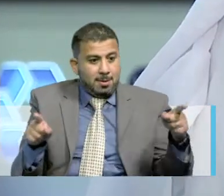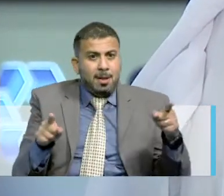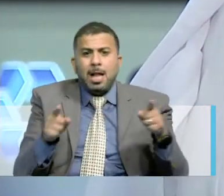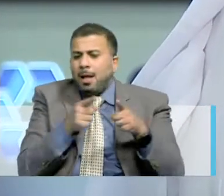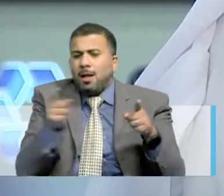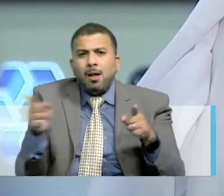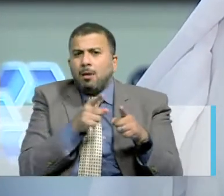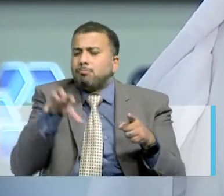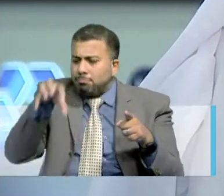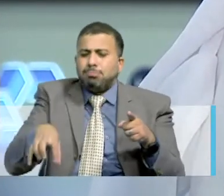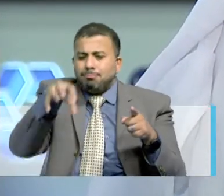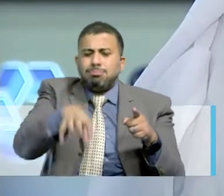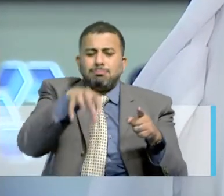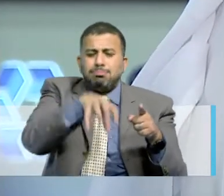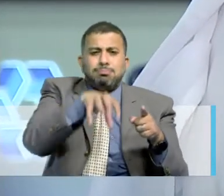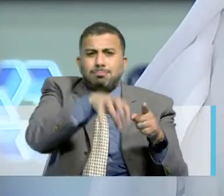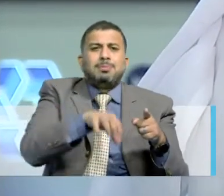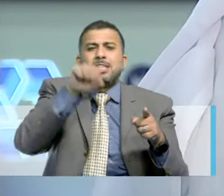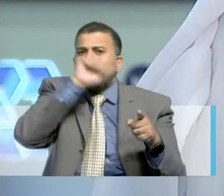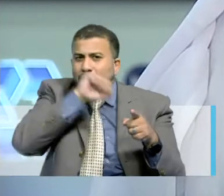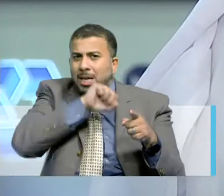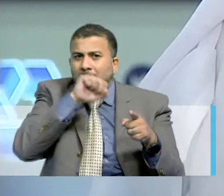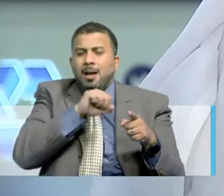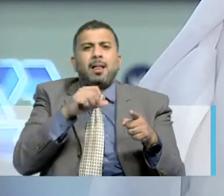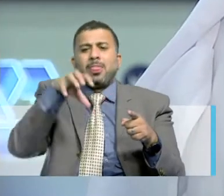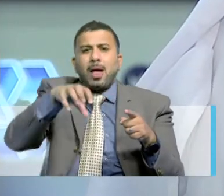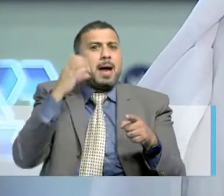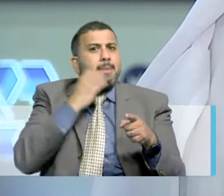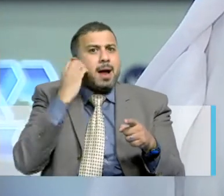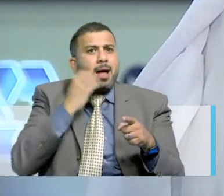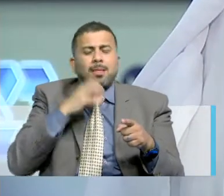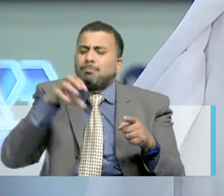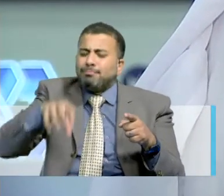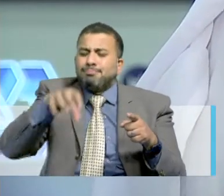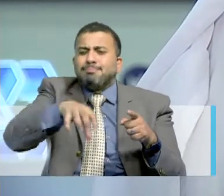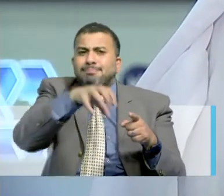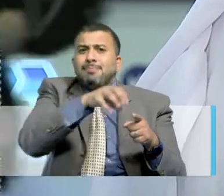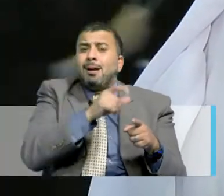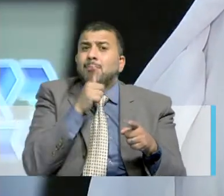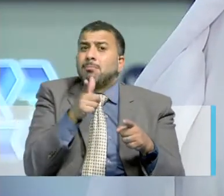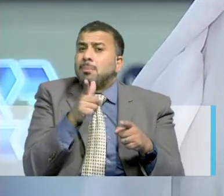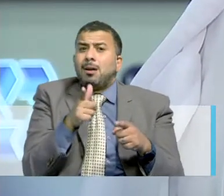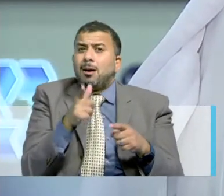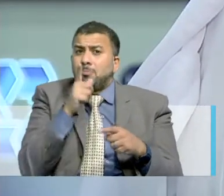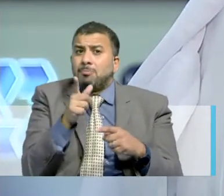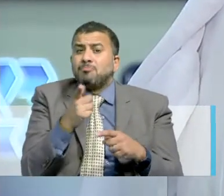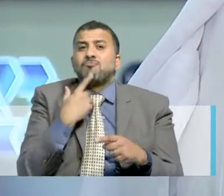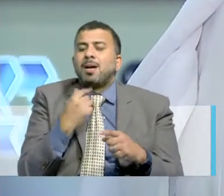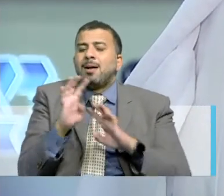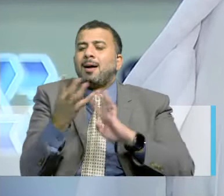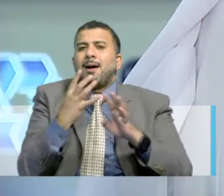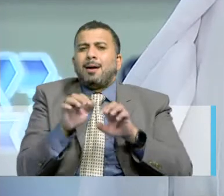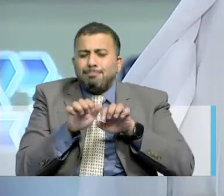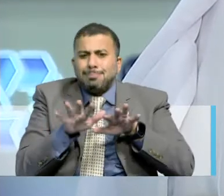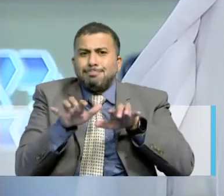مدن الدولة وكل مدن إمارة الشارقة. هذه الفعاليات نحن من خلالها نحاول أن نصل بنكهة المهرجان